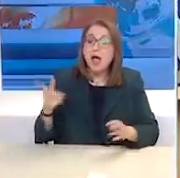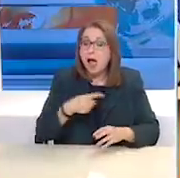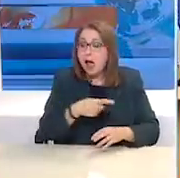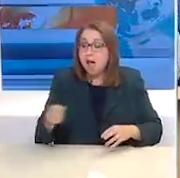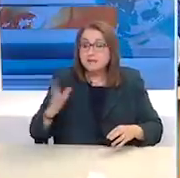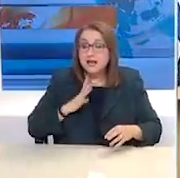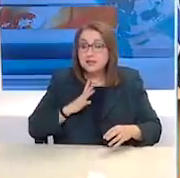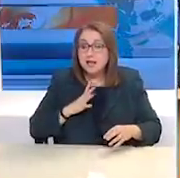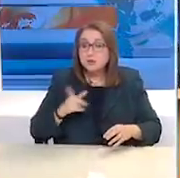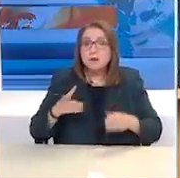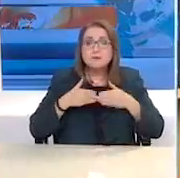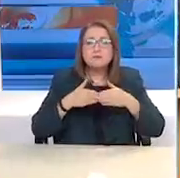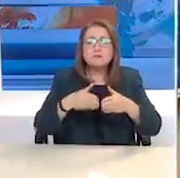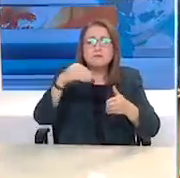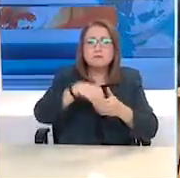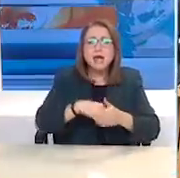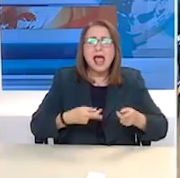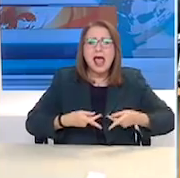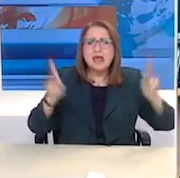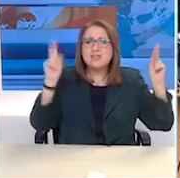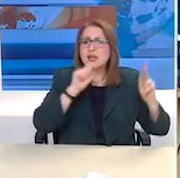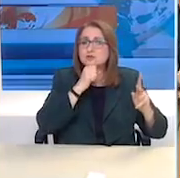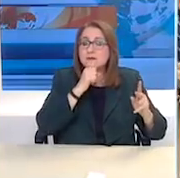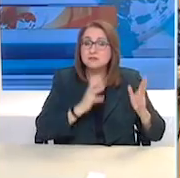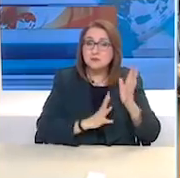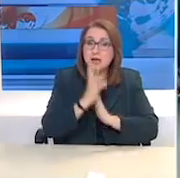μέρες στο επιβατικό οχηματαγωγό πλοίο Ελευθέριος Βενιζέλος?